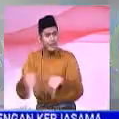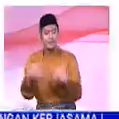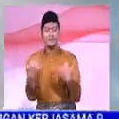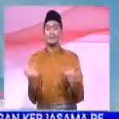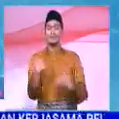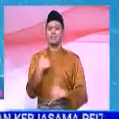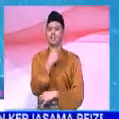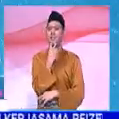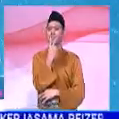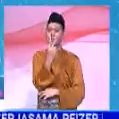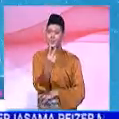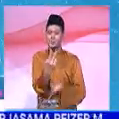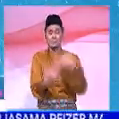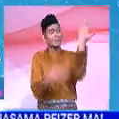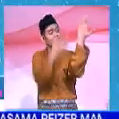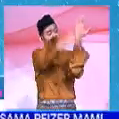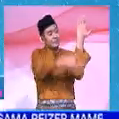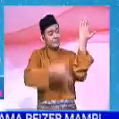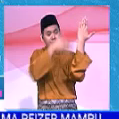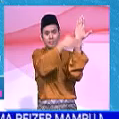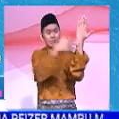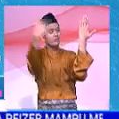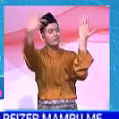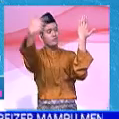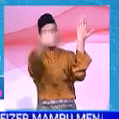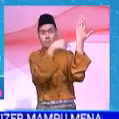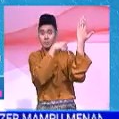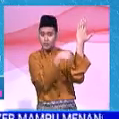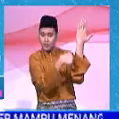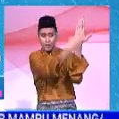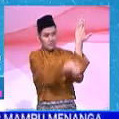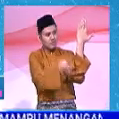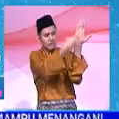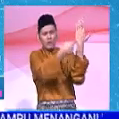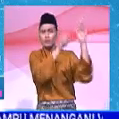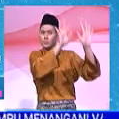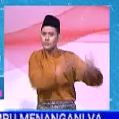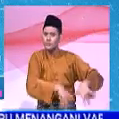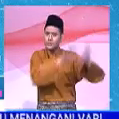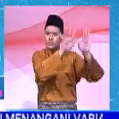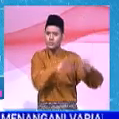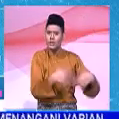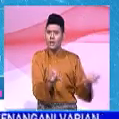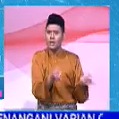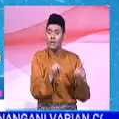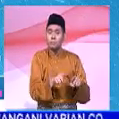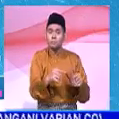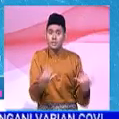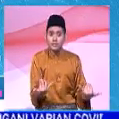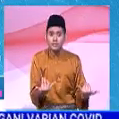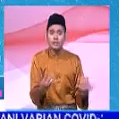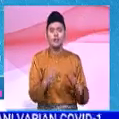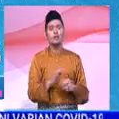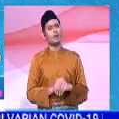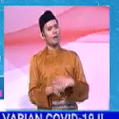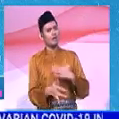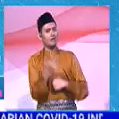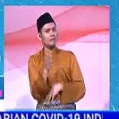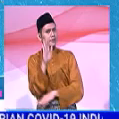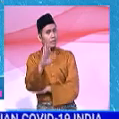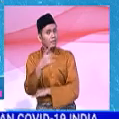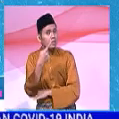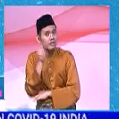radar semasa juga dapat kita perhatikan keadaan hujan lebat beserta ribut petir masih lagi sedang berlaku sejak dari awal petang